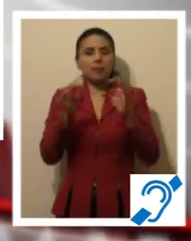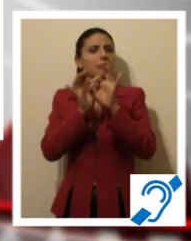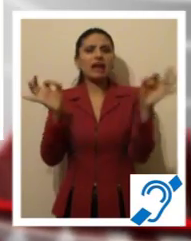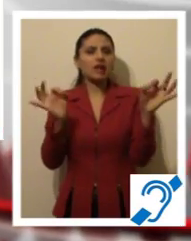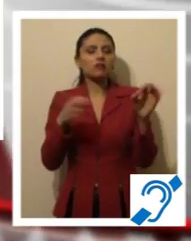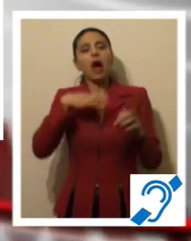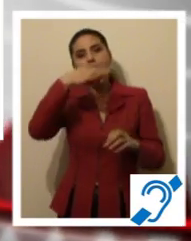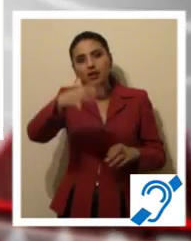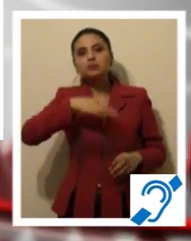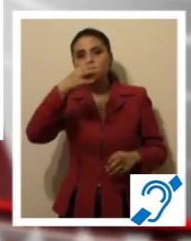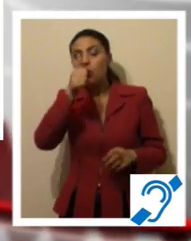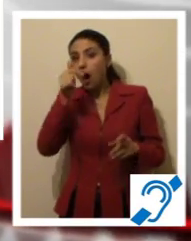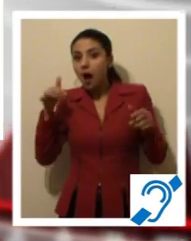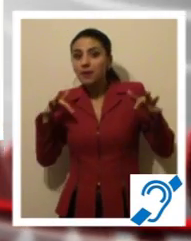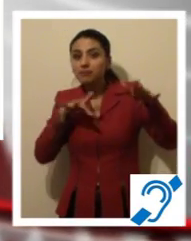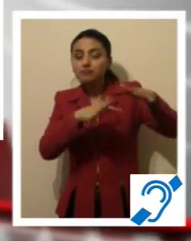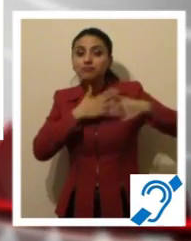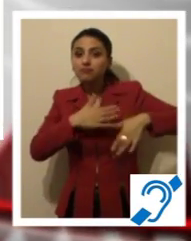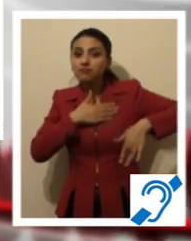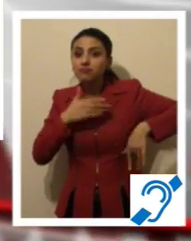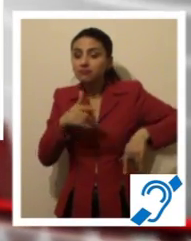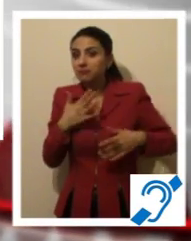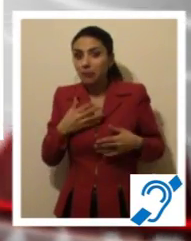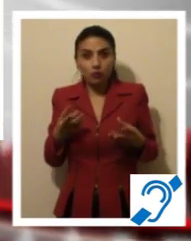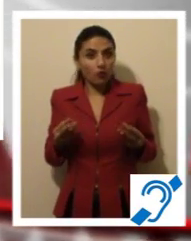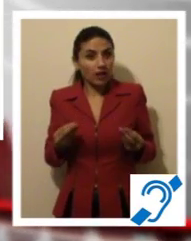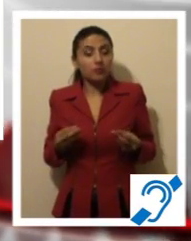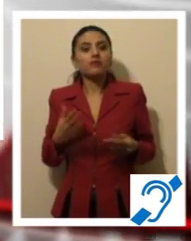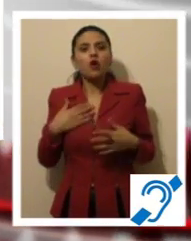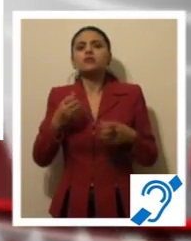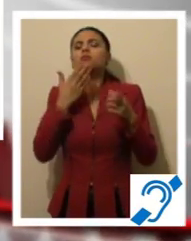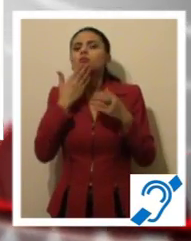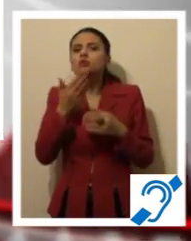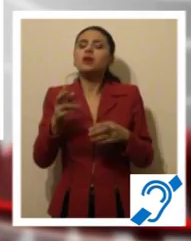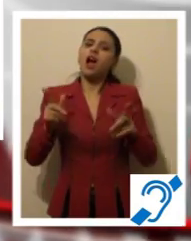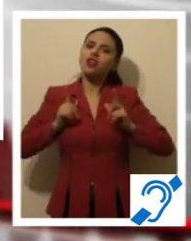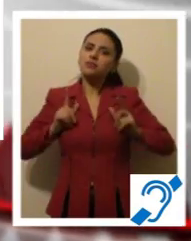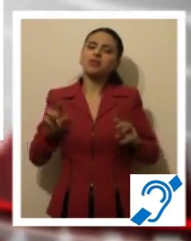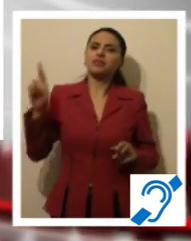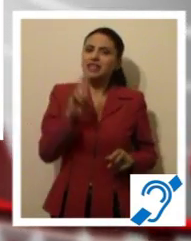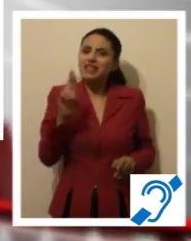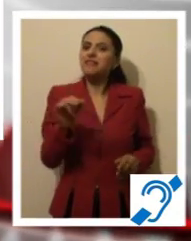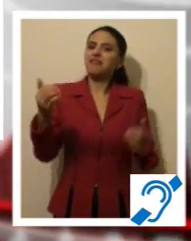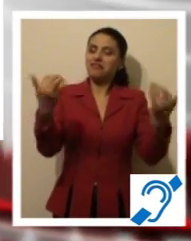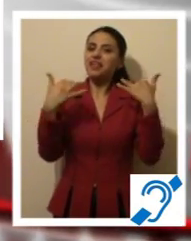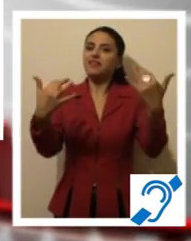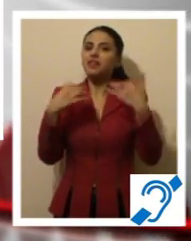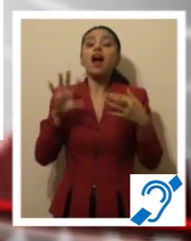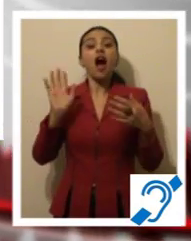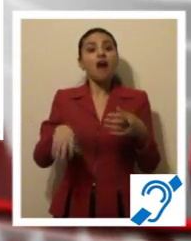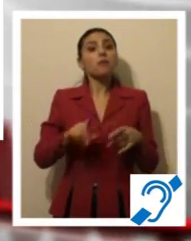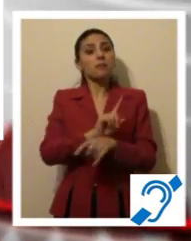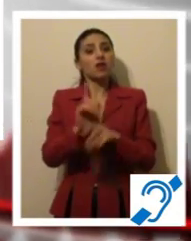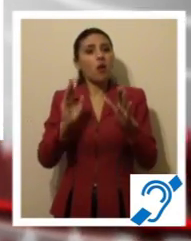și acum, sunt minunați. Pentru noi sunt al șaselea jucător și pe această cale țin să le mulțumesc și așteptăm să vină mereu să ne susțină. Cu toate că am avut perioade foarte